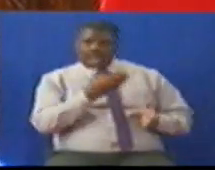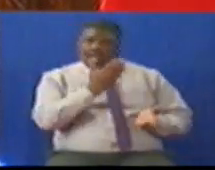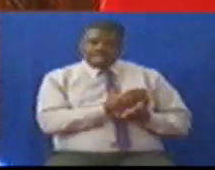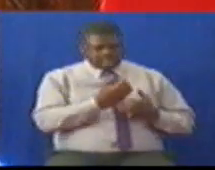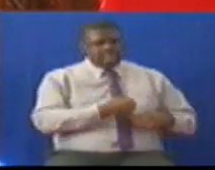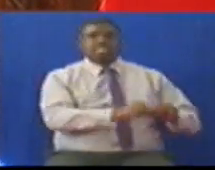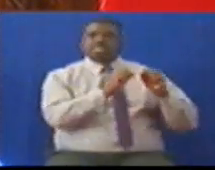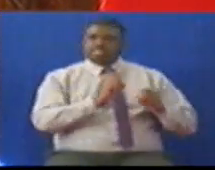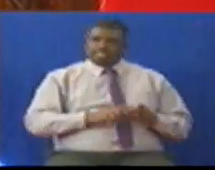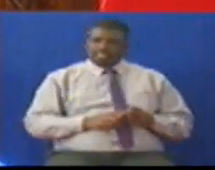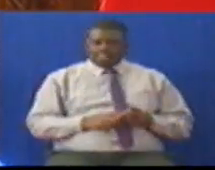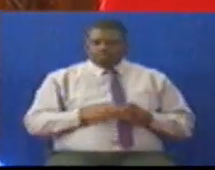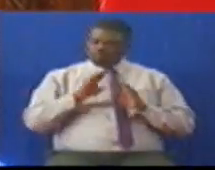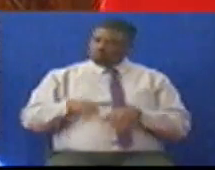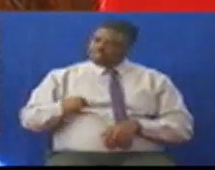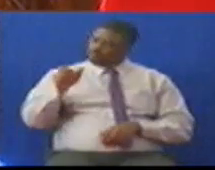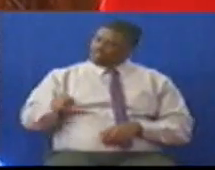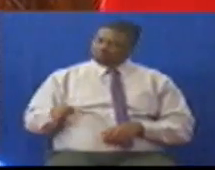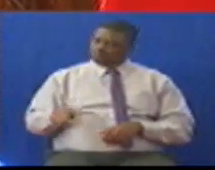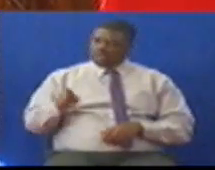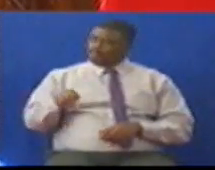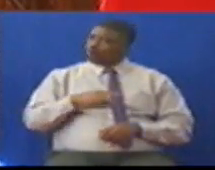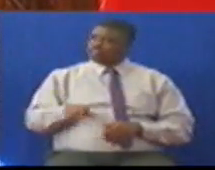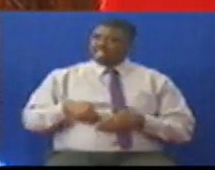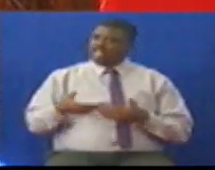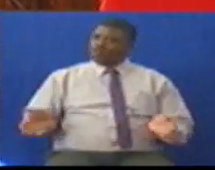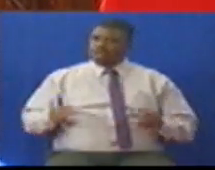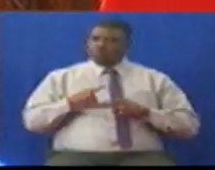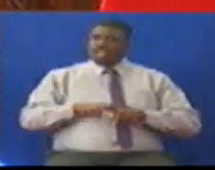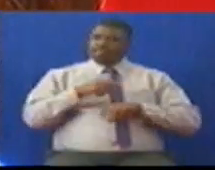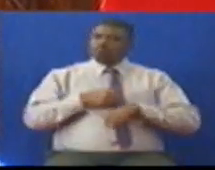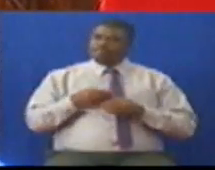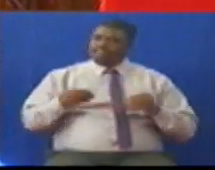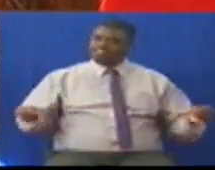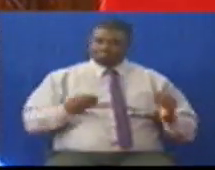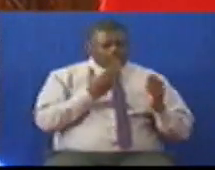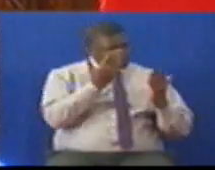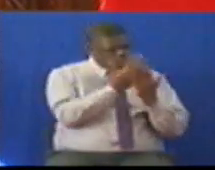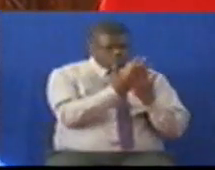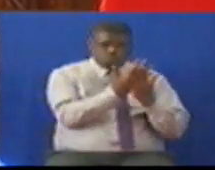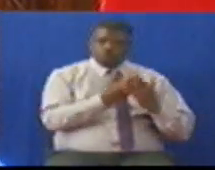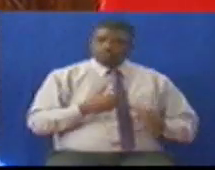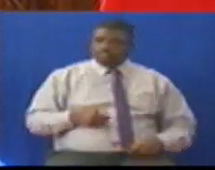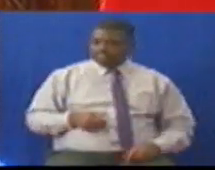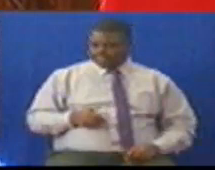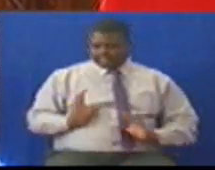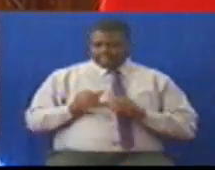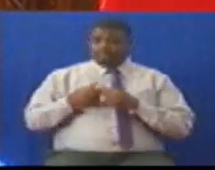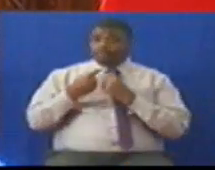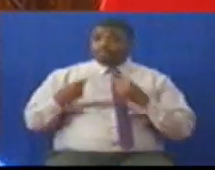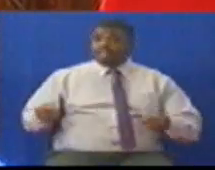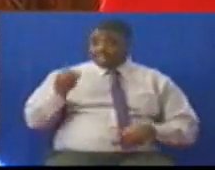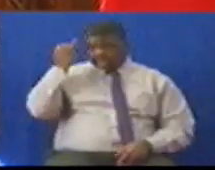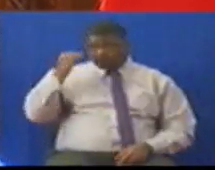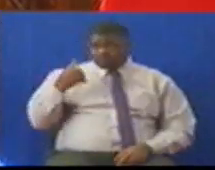hatia kuteseka bure mahabusu. Kambi rasmi ya upinzani inashauri yafuatayo. serikali ilete mswada wa marekebisho ya sheria ya uhujumu